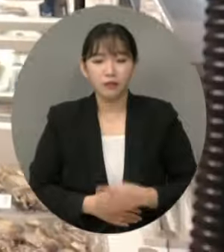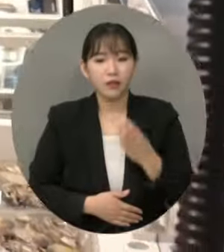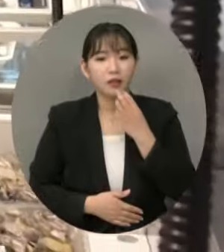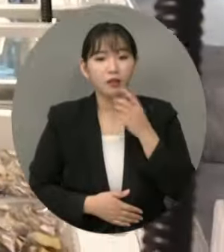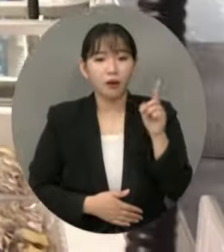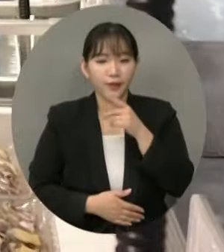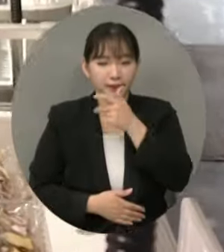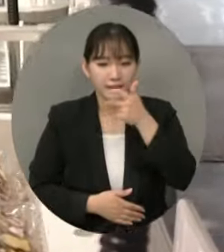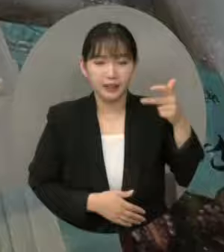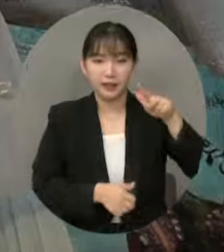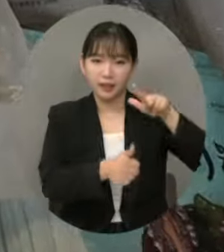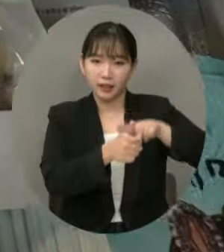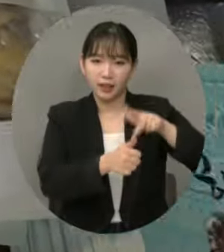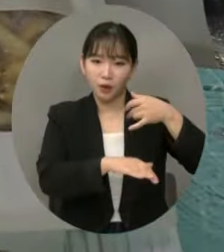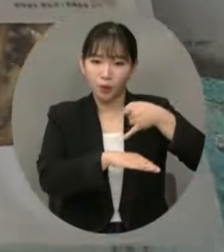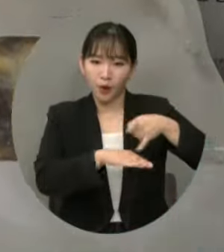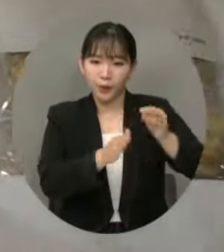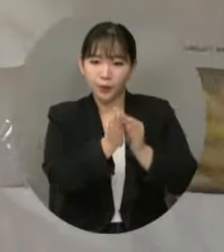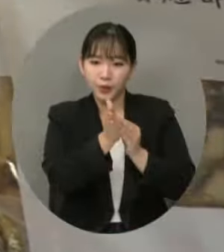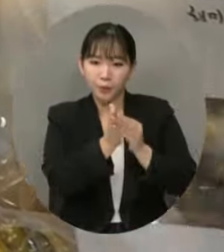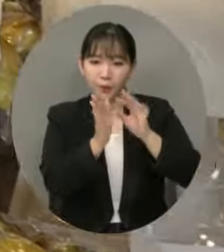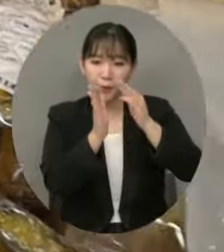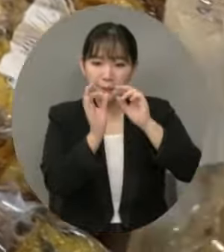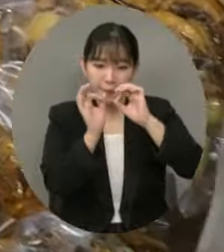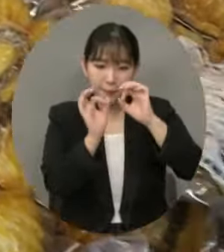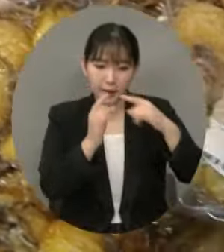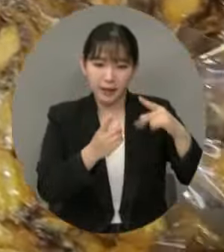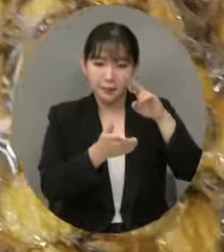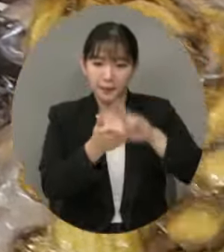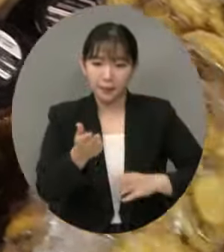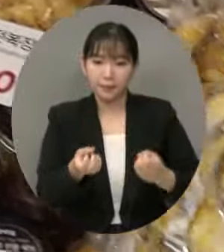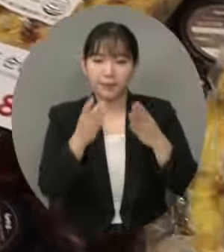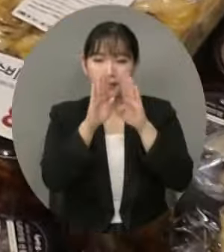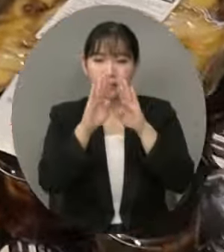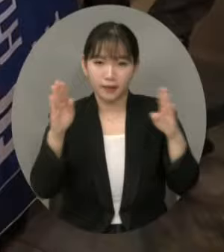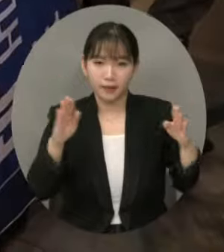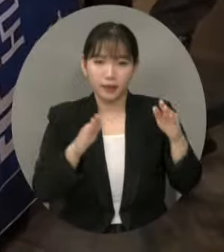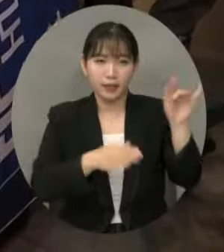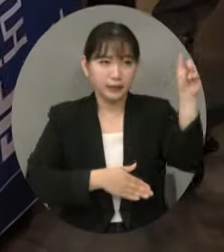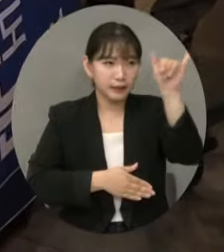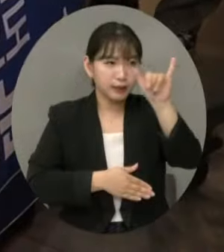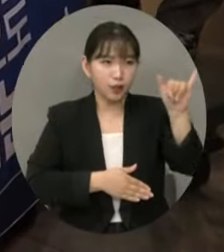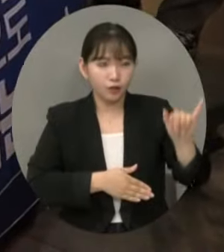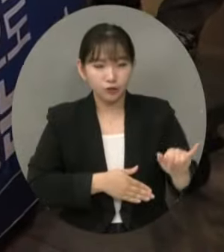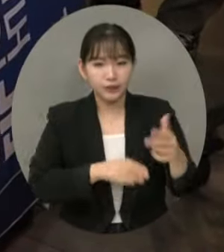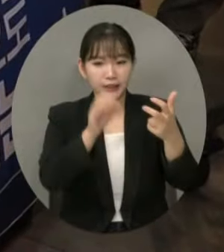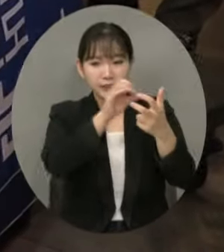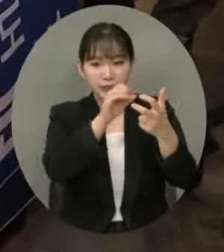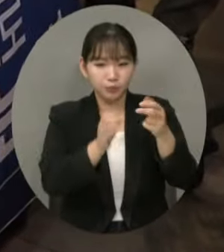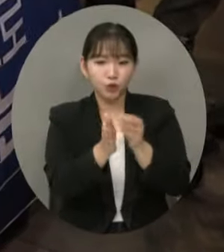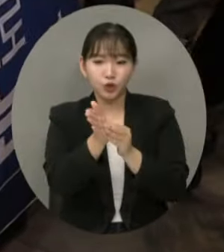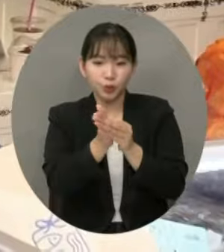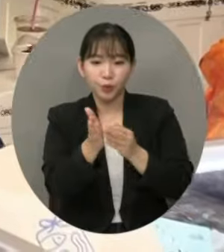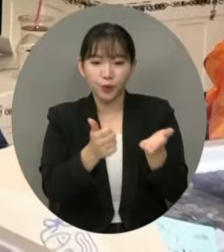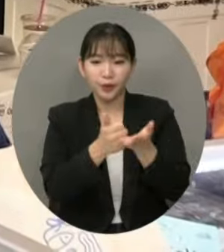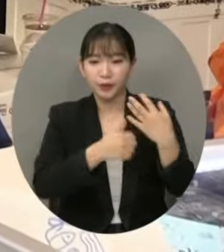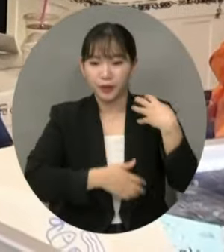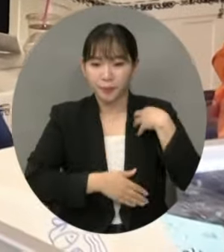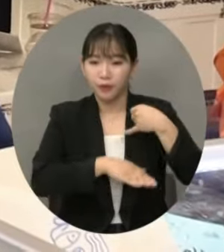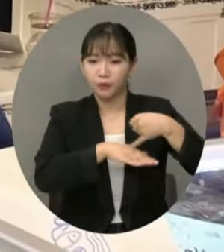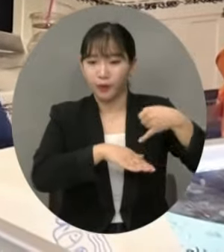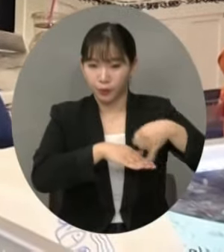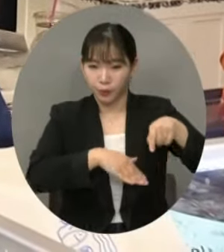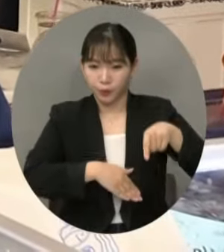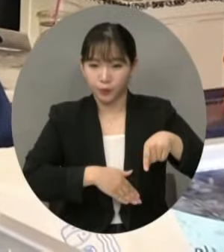서울의 한 대형마트에 완도 전복 특판 행사장이 열렸습니다. 전국 전복의 70%를 생산하는 완도군이